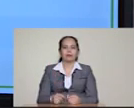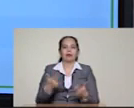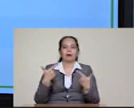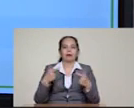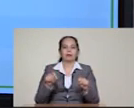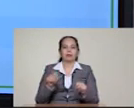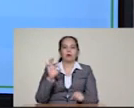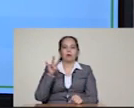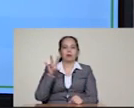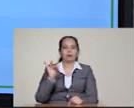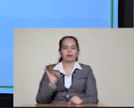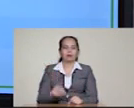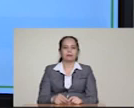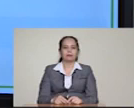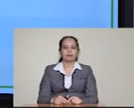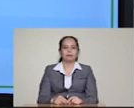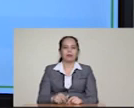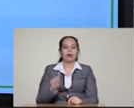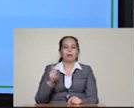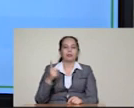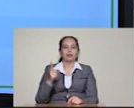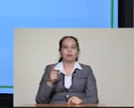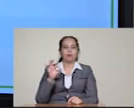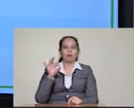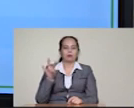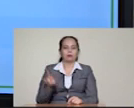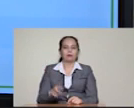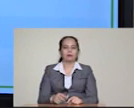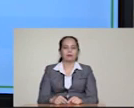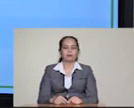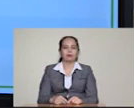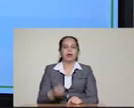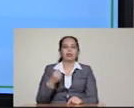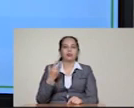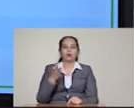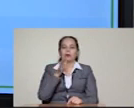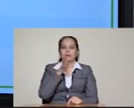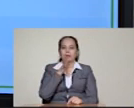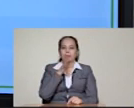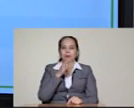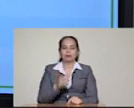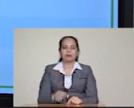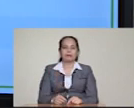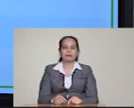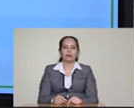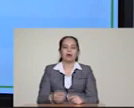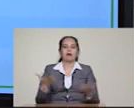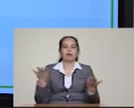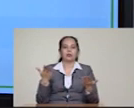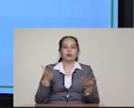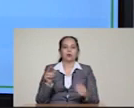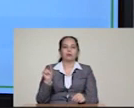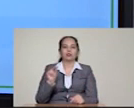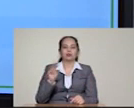где они, почему он, сколько времени, в котором